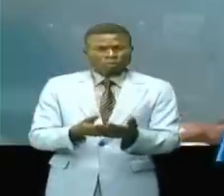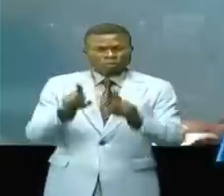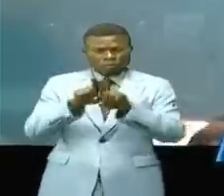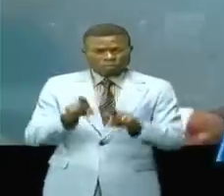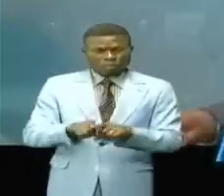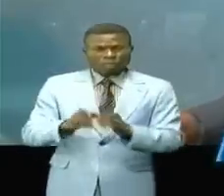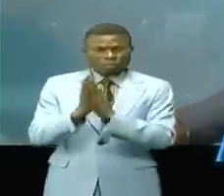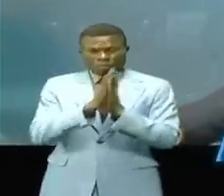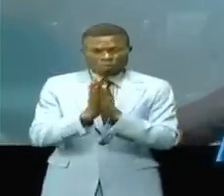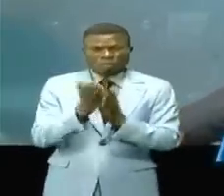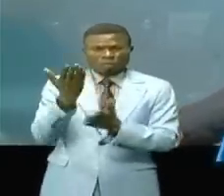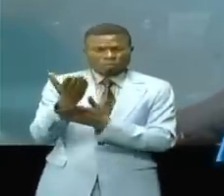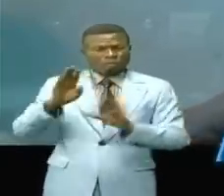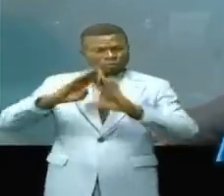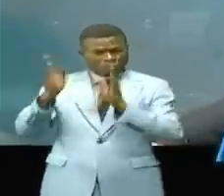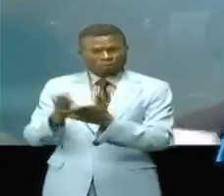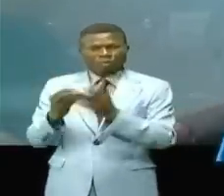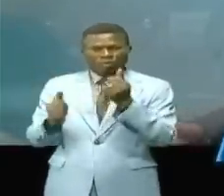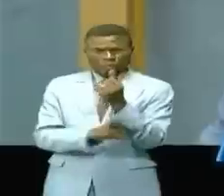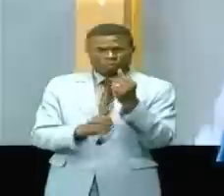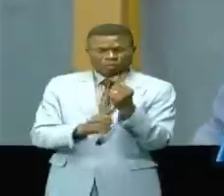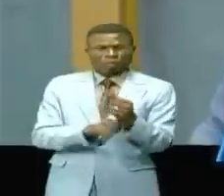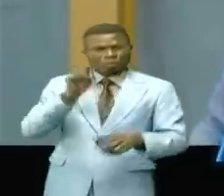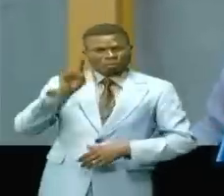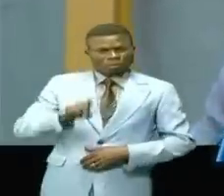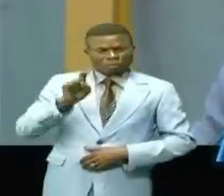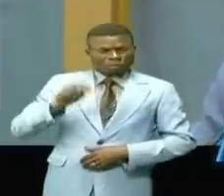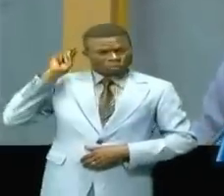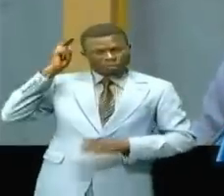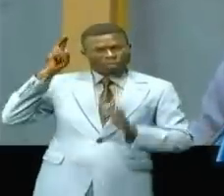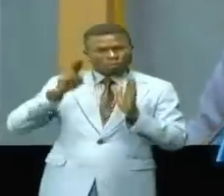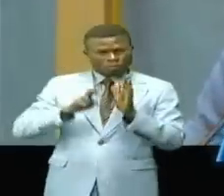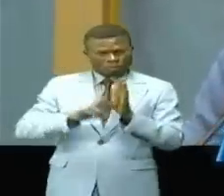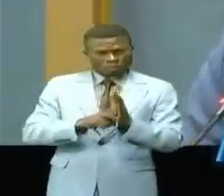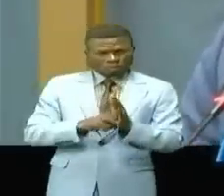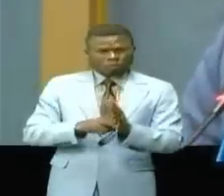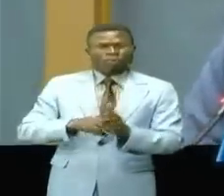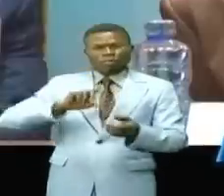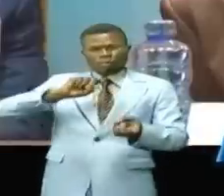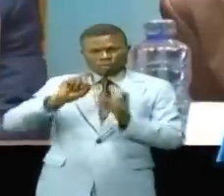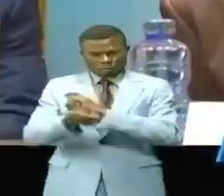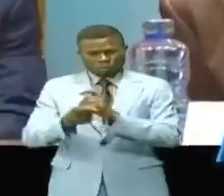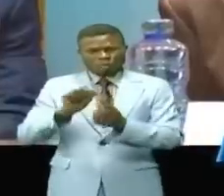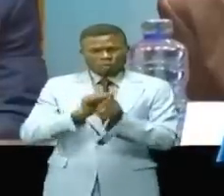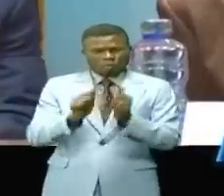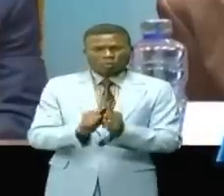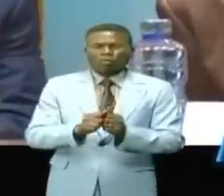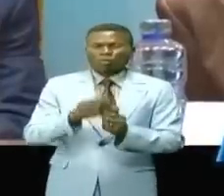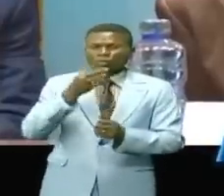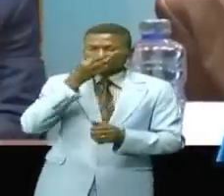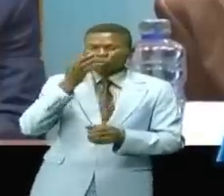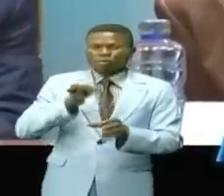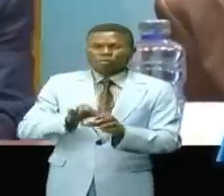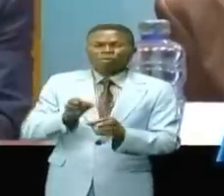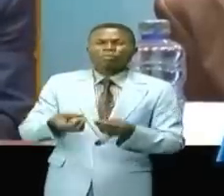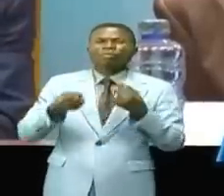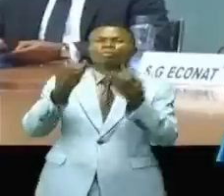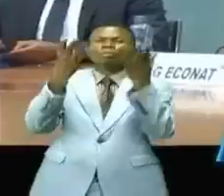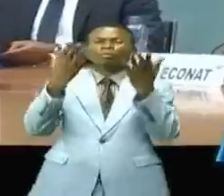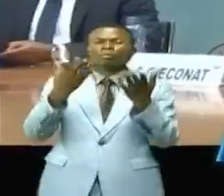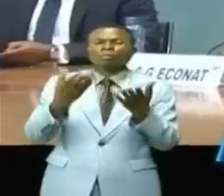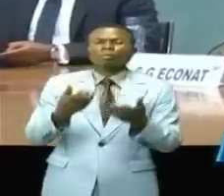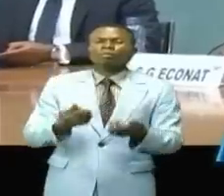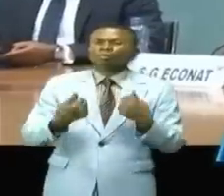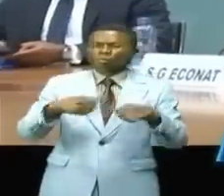aussi rappelé à ses interlocuteurs les attentes du gouvernement sur l'assainissement de la structure de prix des produits pétroliers à la lumière des